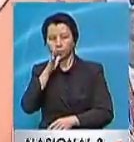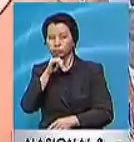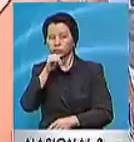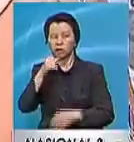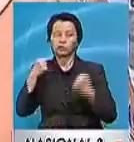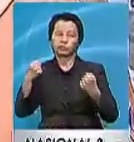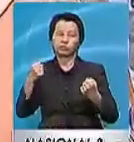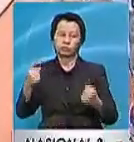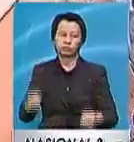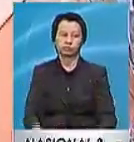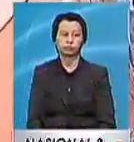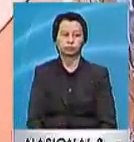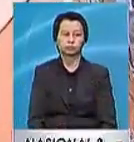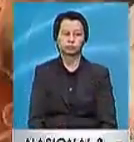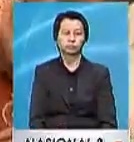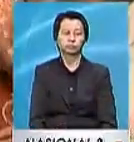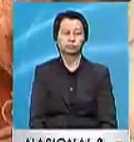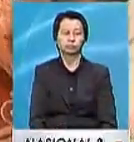berapa sihat.